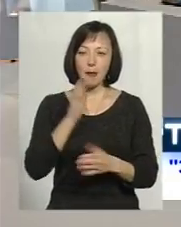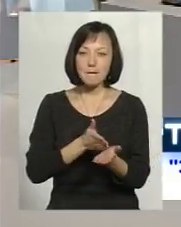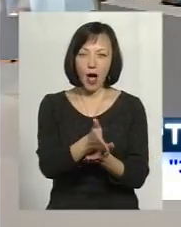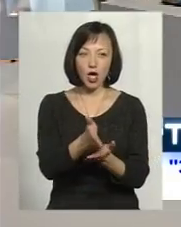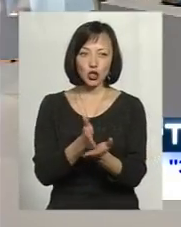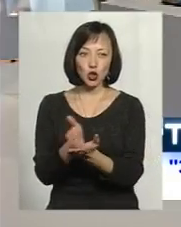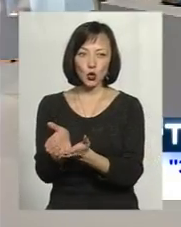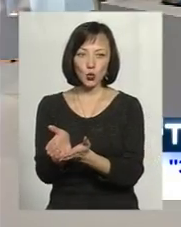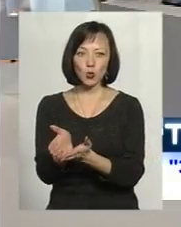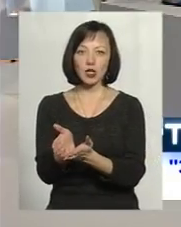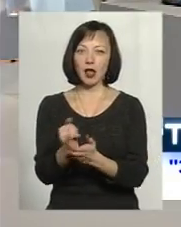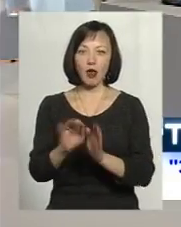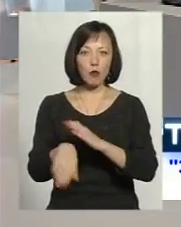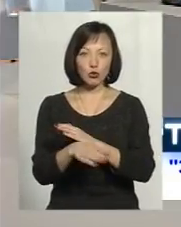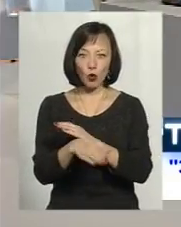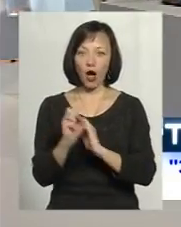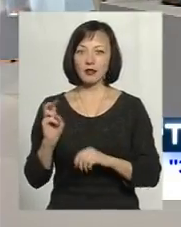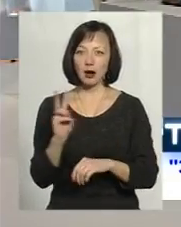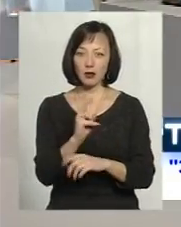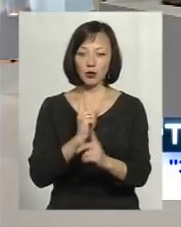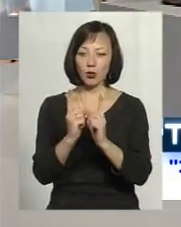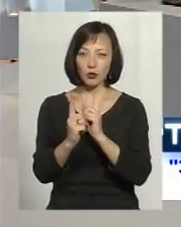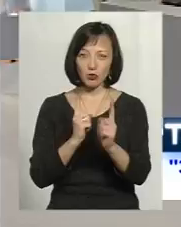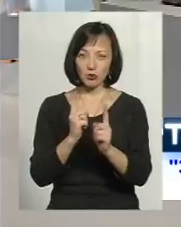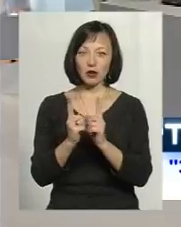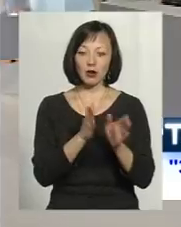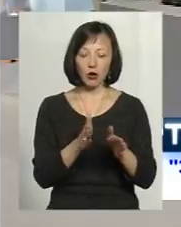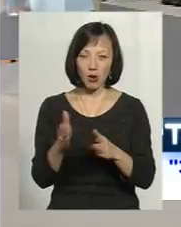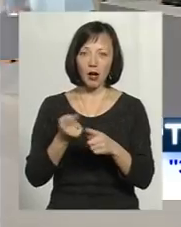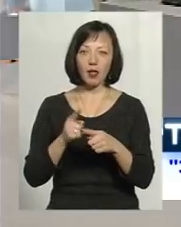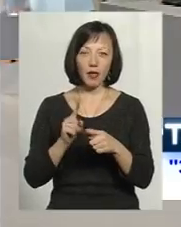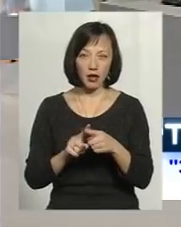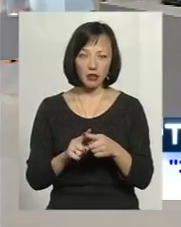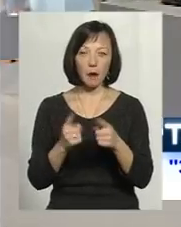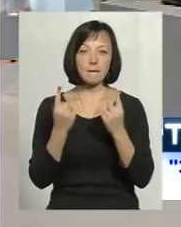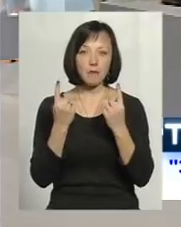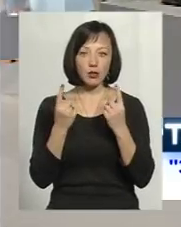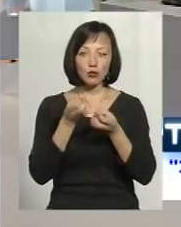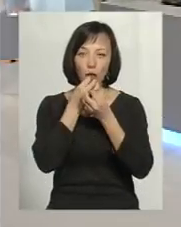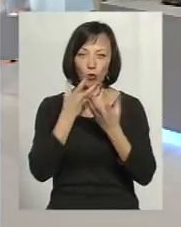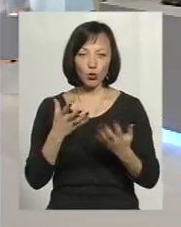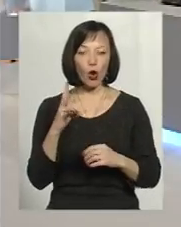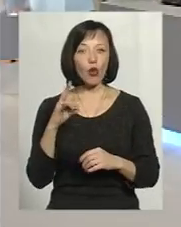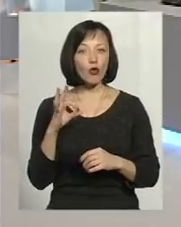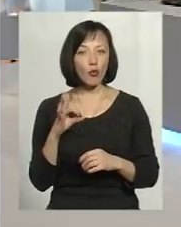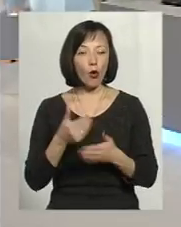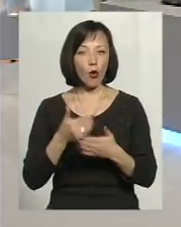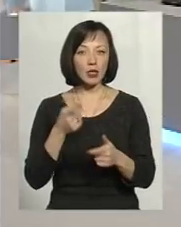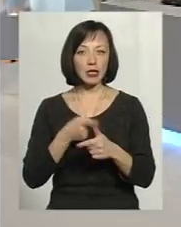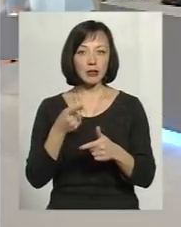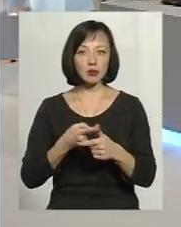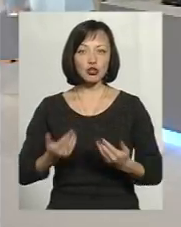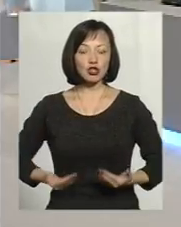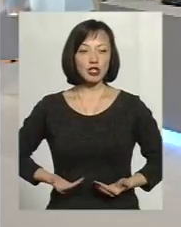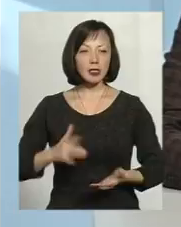которые сейчас не пустуют, а троллейбусы ходят один за другим, это, безусловно, большой плюс. Но от имени жителей